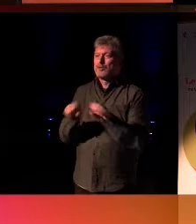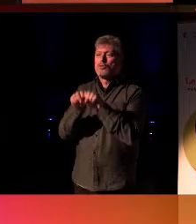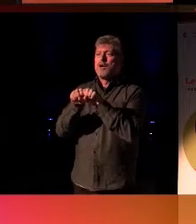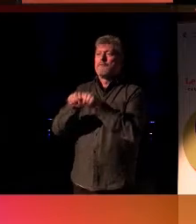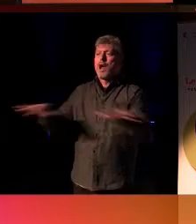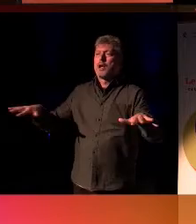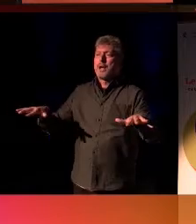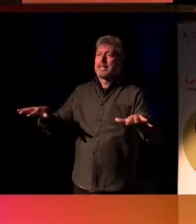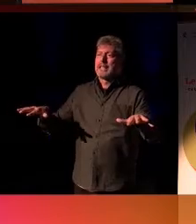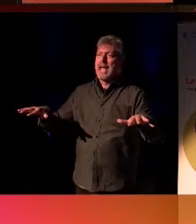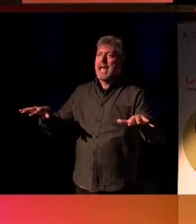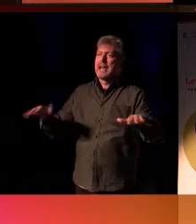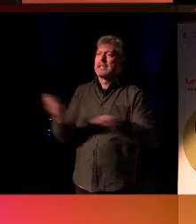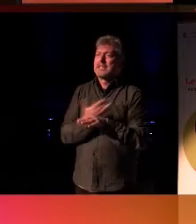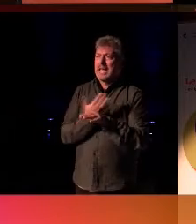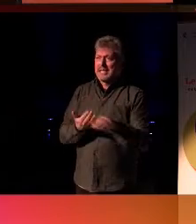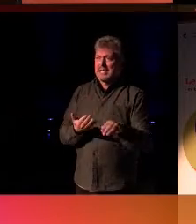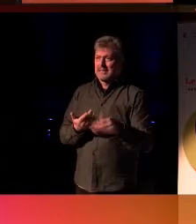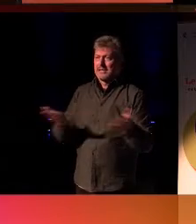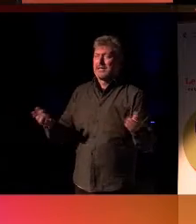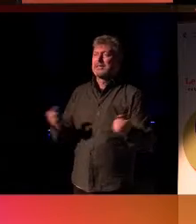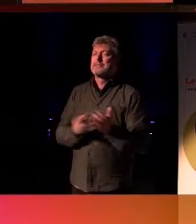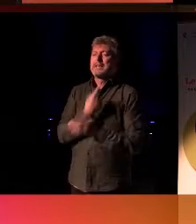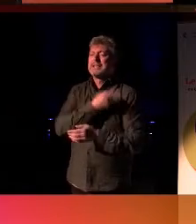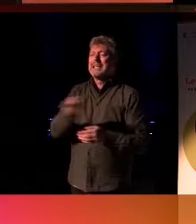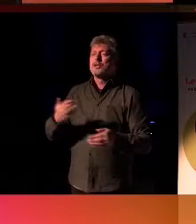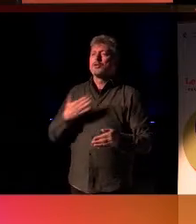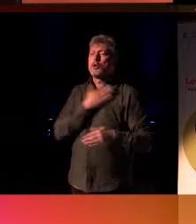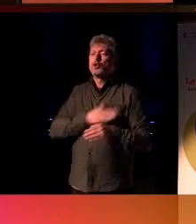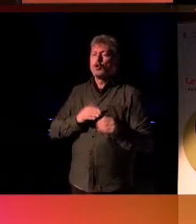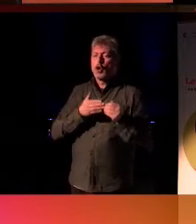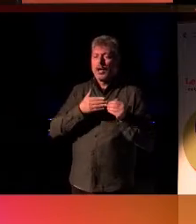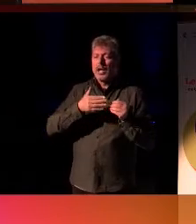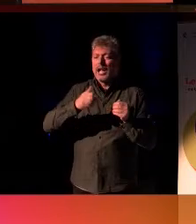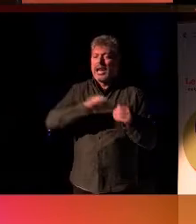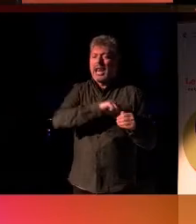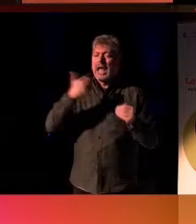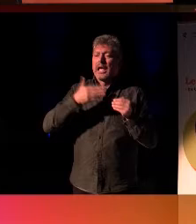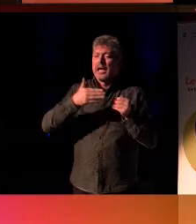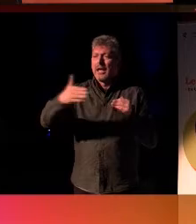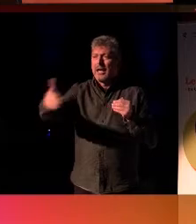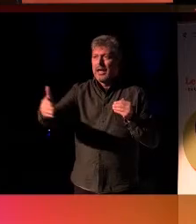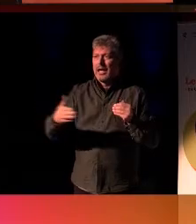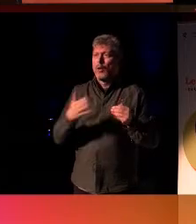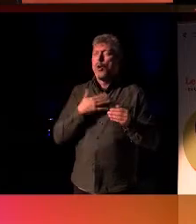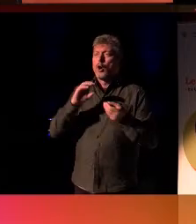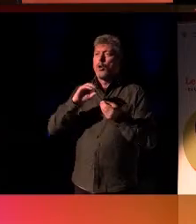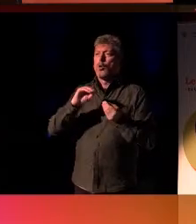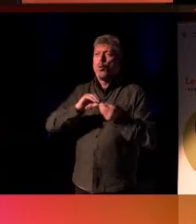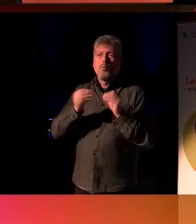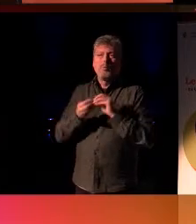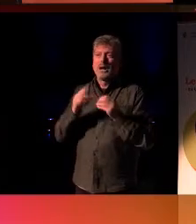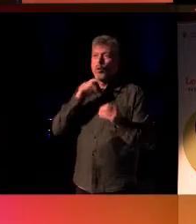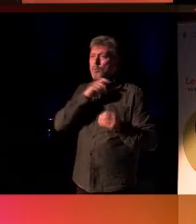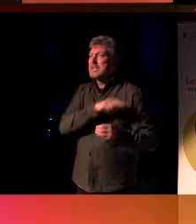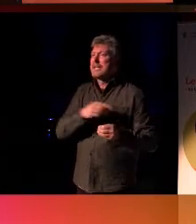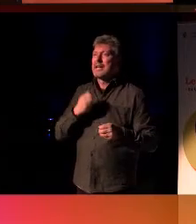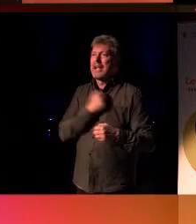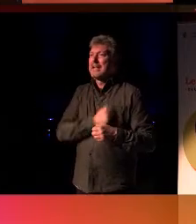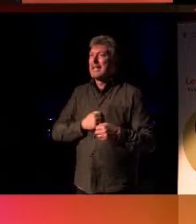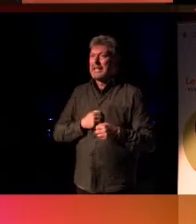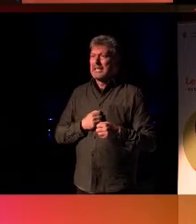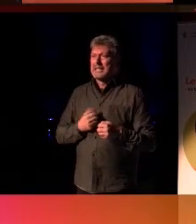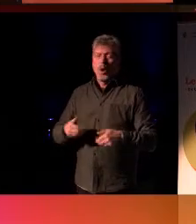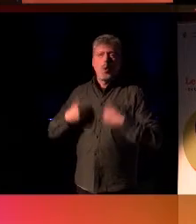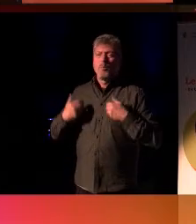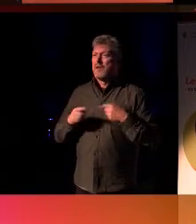seg. Det er spesielt de som er syke over tid og har kompliserte lidelser som oftest opplever en fragmentert og